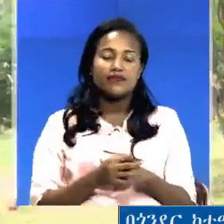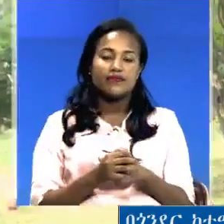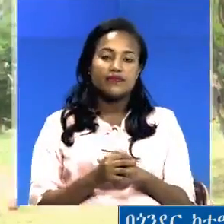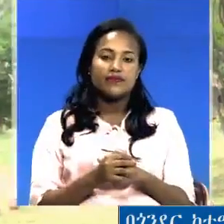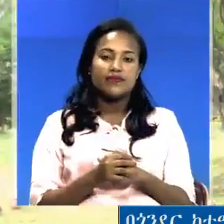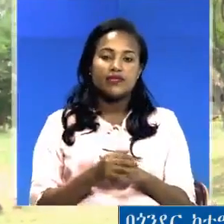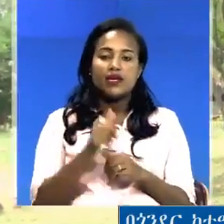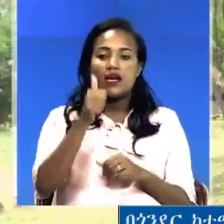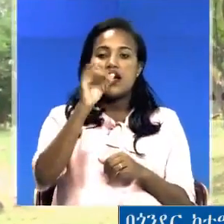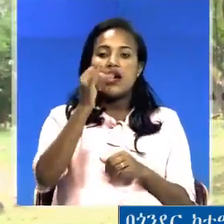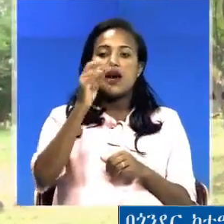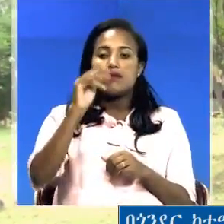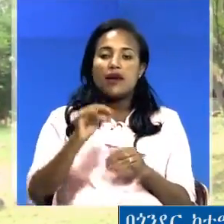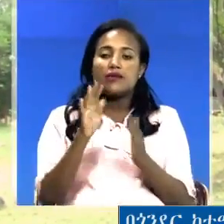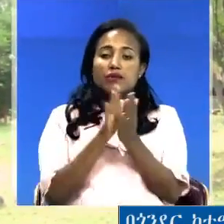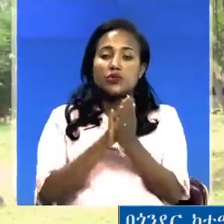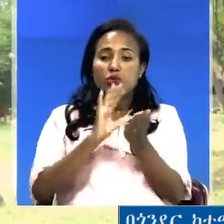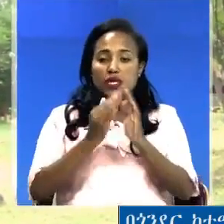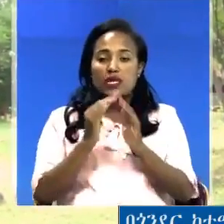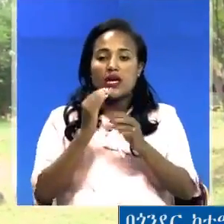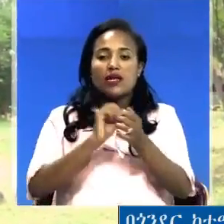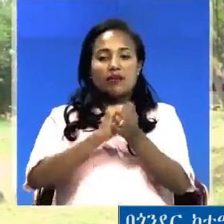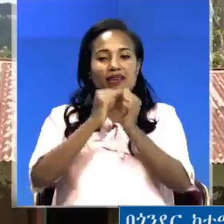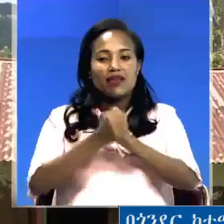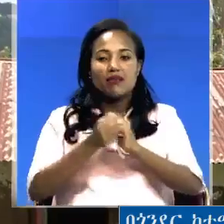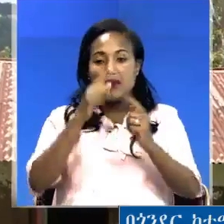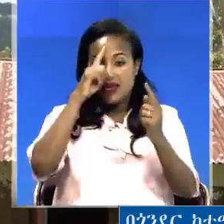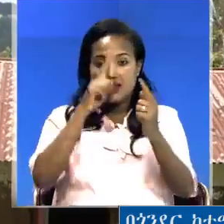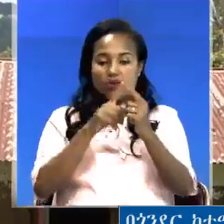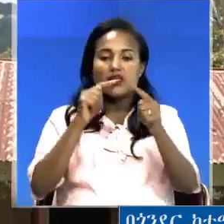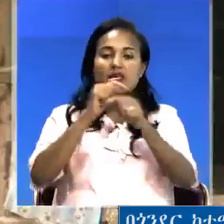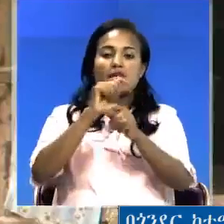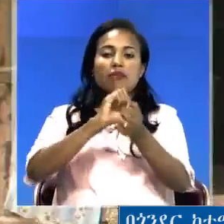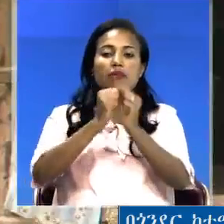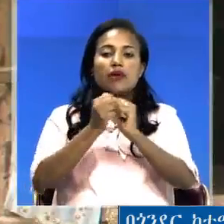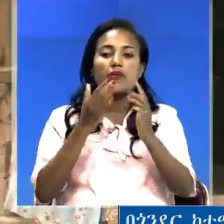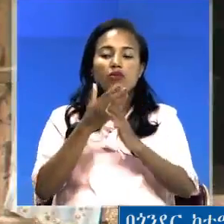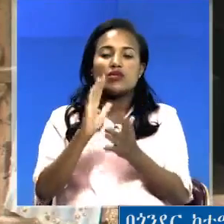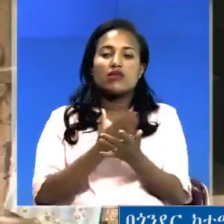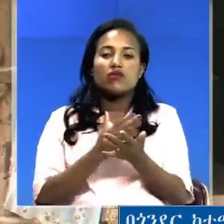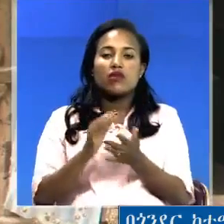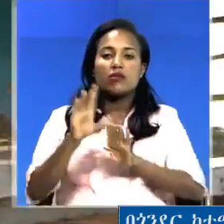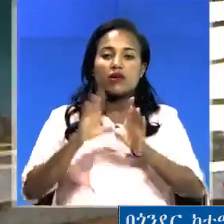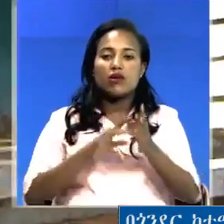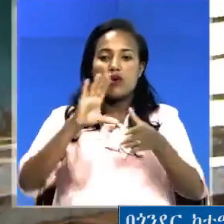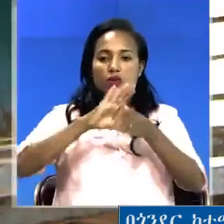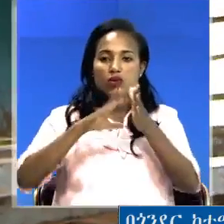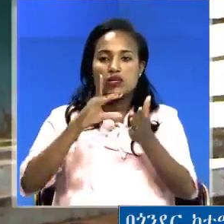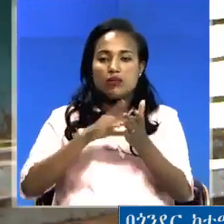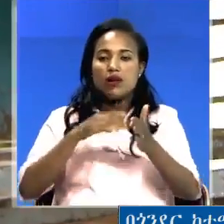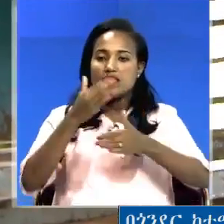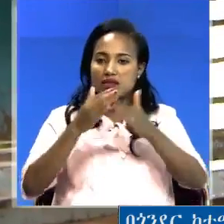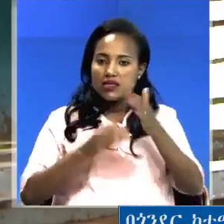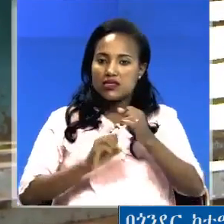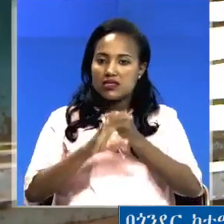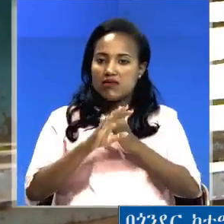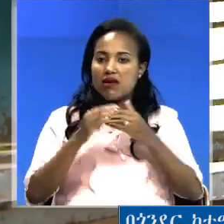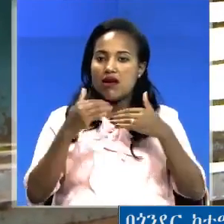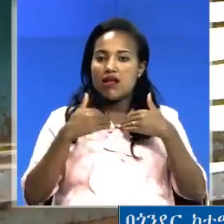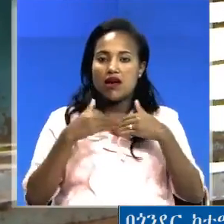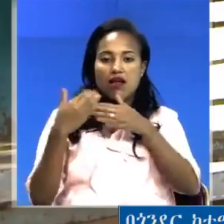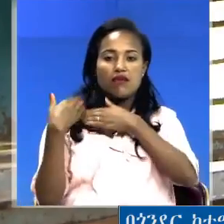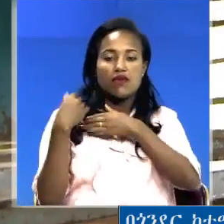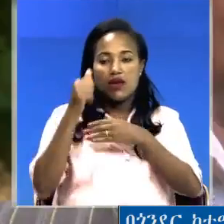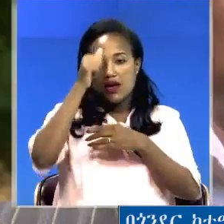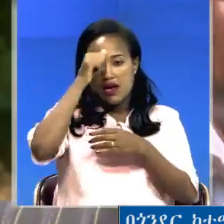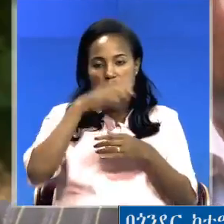የትምህርት ቤቶችን ገጽታ ለመቀየር የሚያቀዳቸውን እቅዶች ወደ ተግባር በመቀየር ረገድ ርብርብ እንደሚደረግ የጎንደር ከተማ አደረጃጀት ዘርፍ ኃላፊው አቶ አደራጀ ኋላ